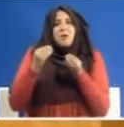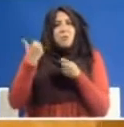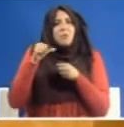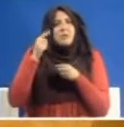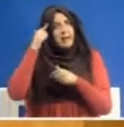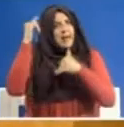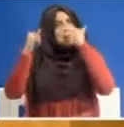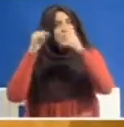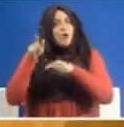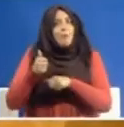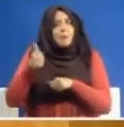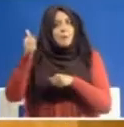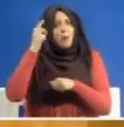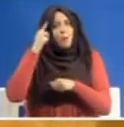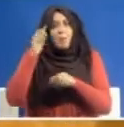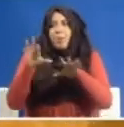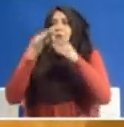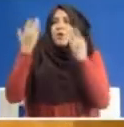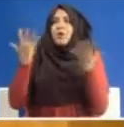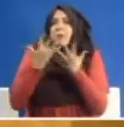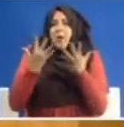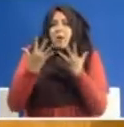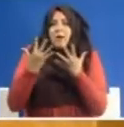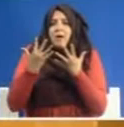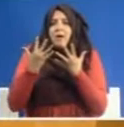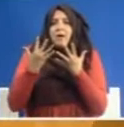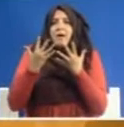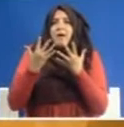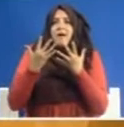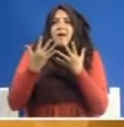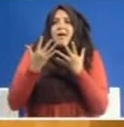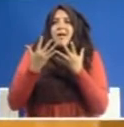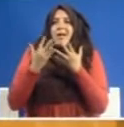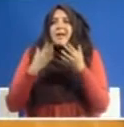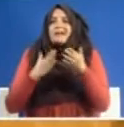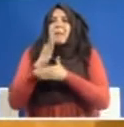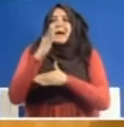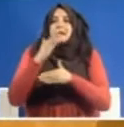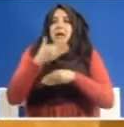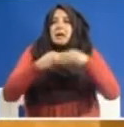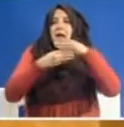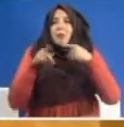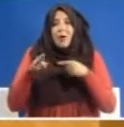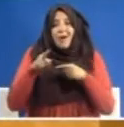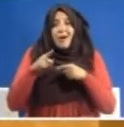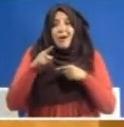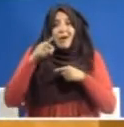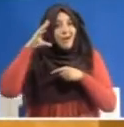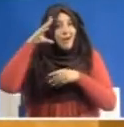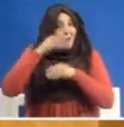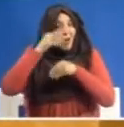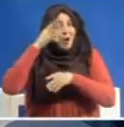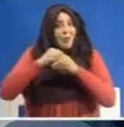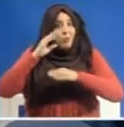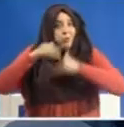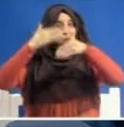ما تصور الجدار، بمعنى لا يصبح هذا الجدار حاميا، لأنهم يعرفون التقنيات لكي يتجاوزوا هذه